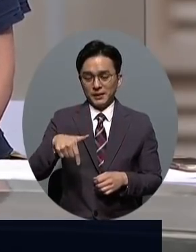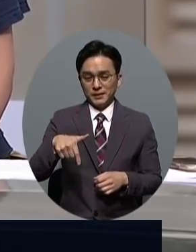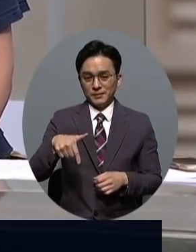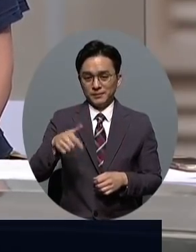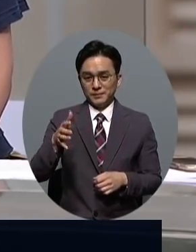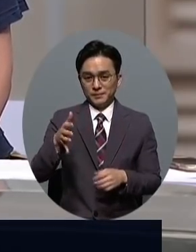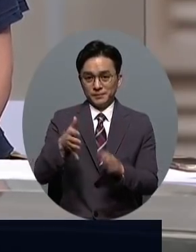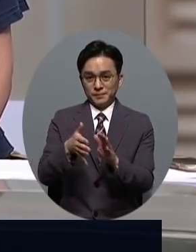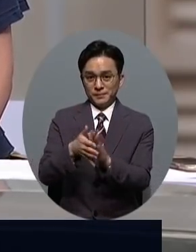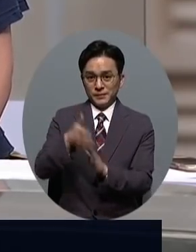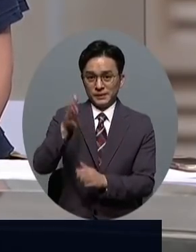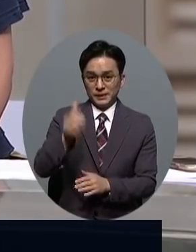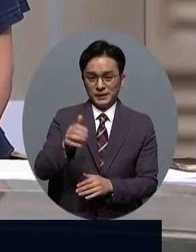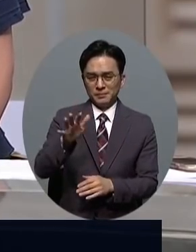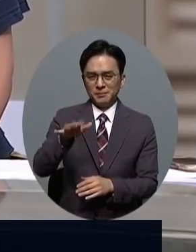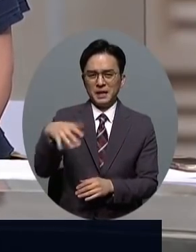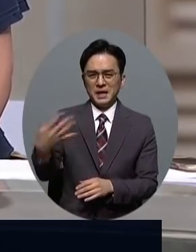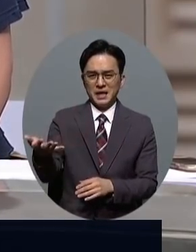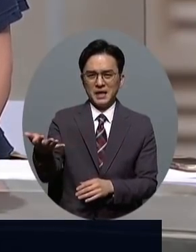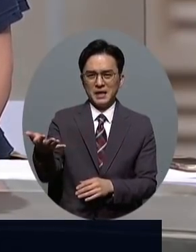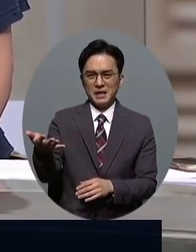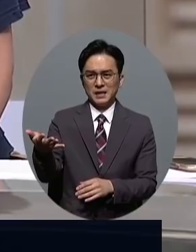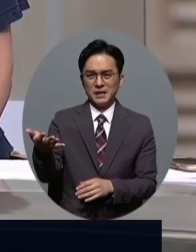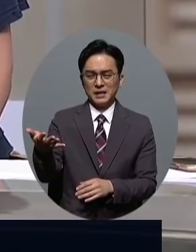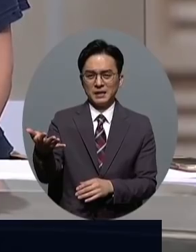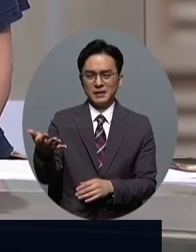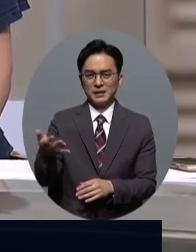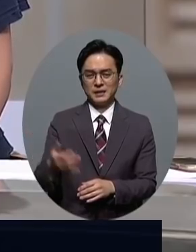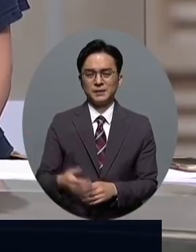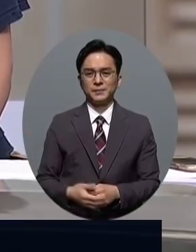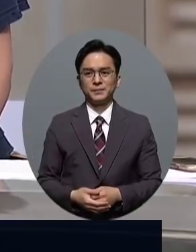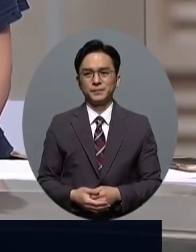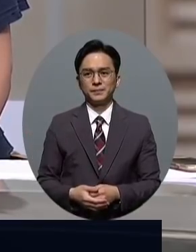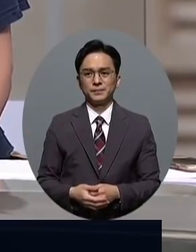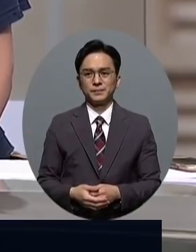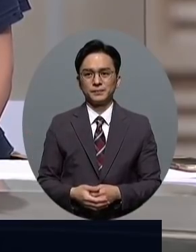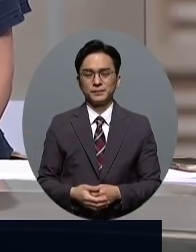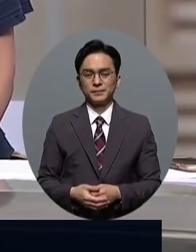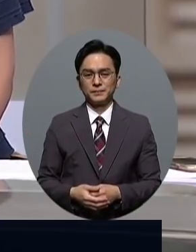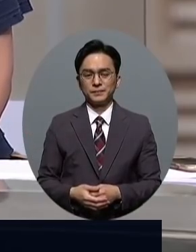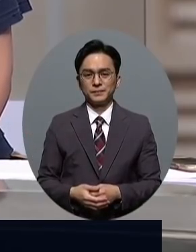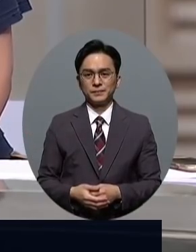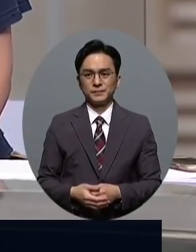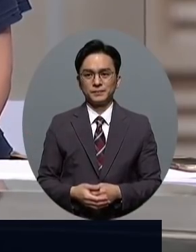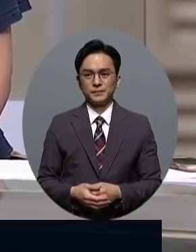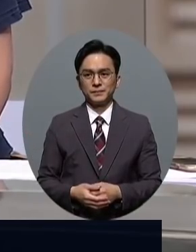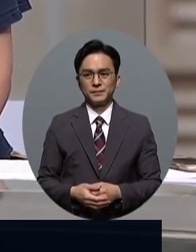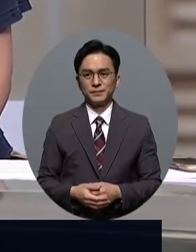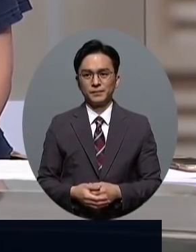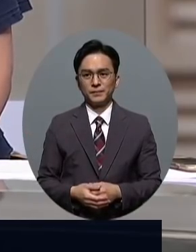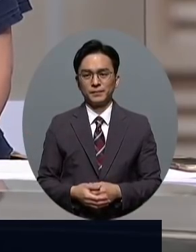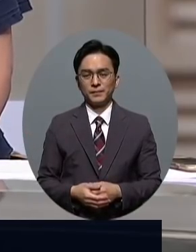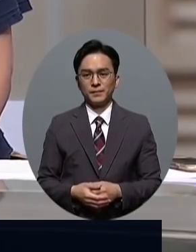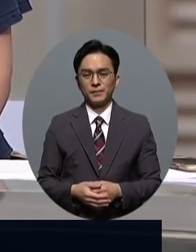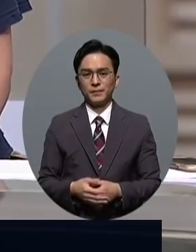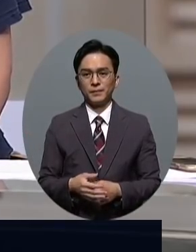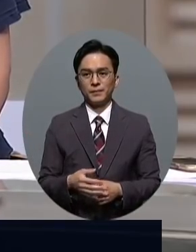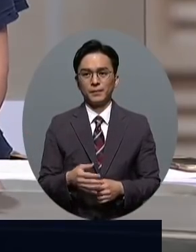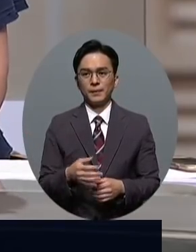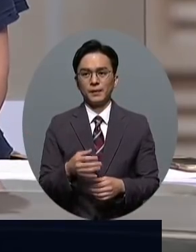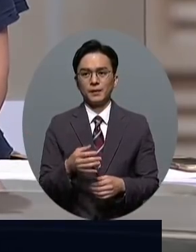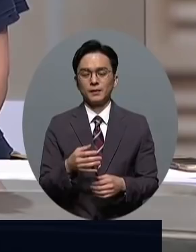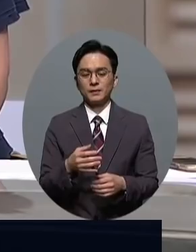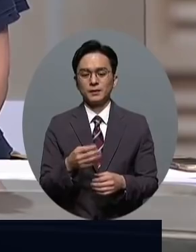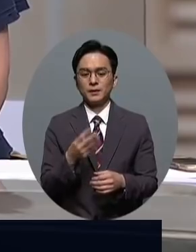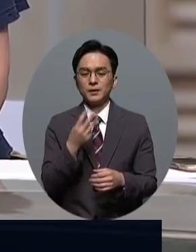보도가 나왔을 때 바로 어떤 이런 행동들이나 뭐 이런 게 취해졌다 그러면은 그래도 조금은 이해를 하지만 이제 시간이 꽤